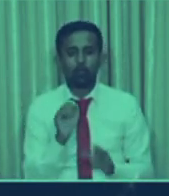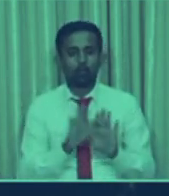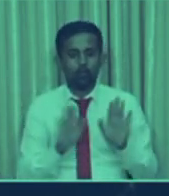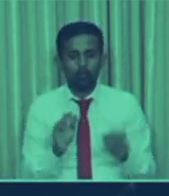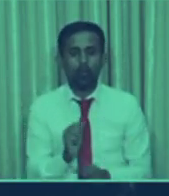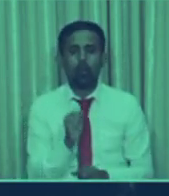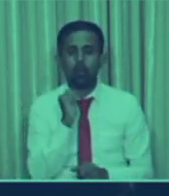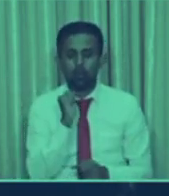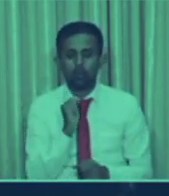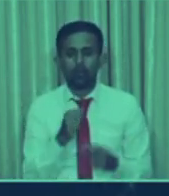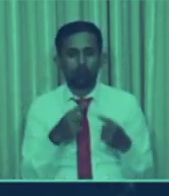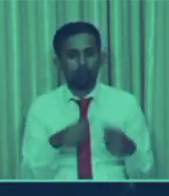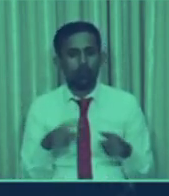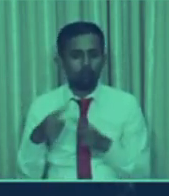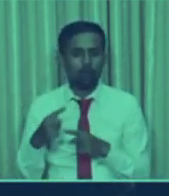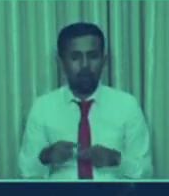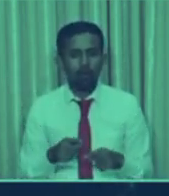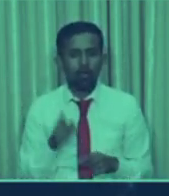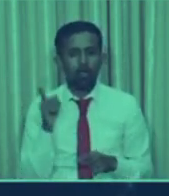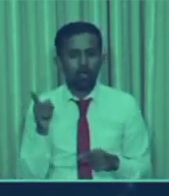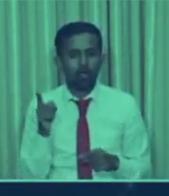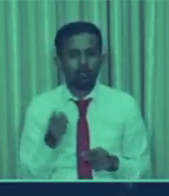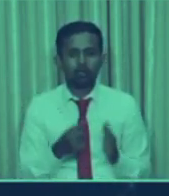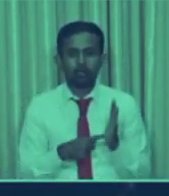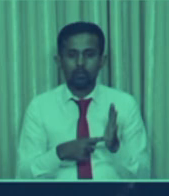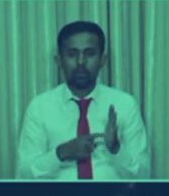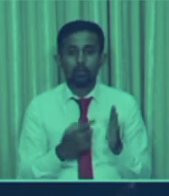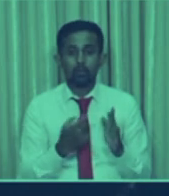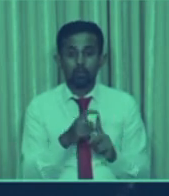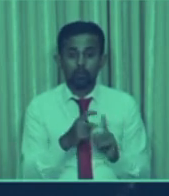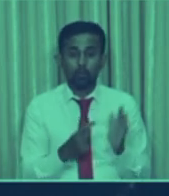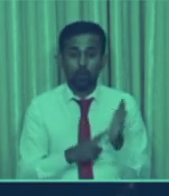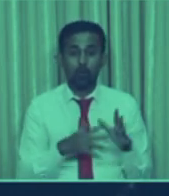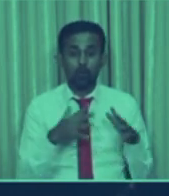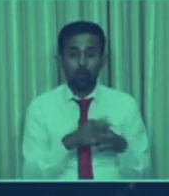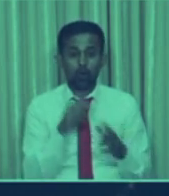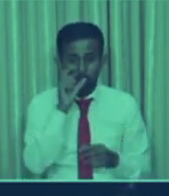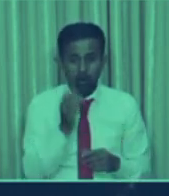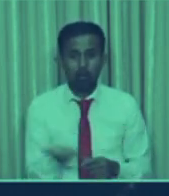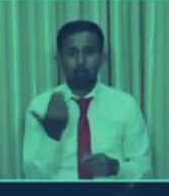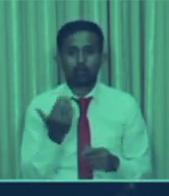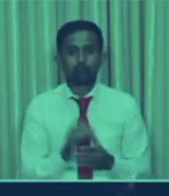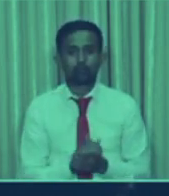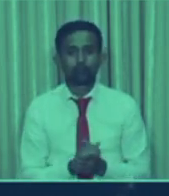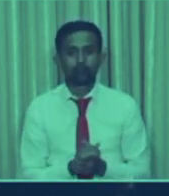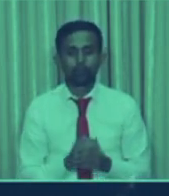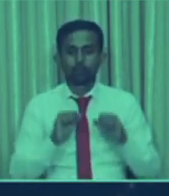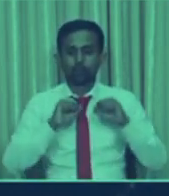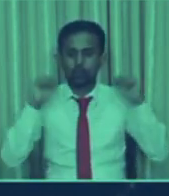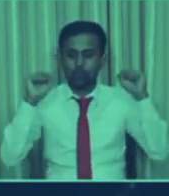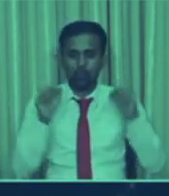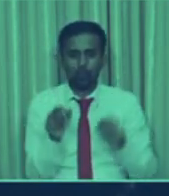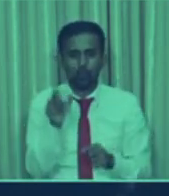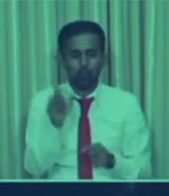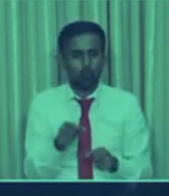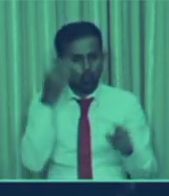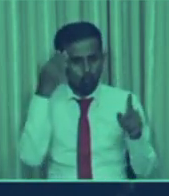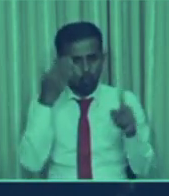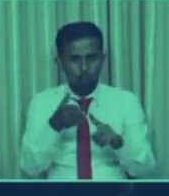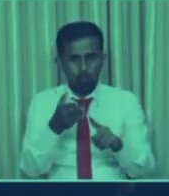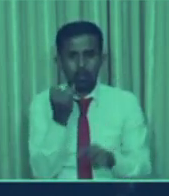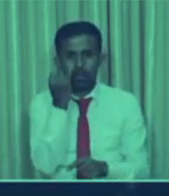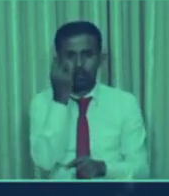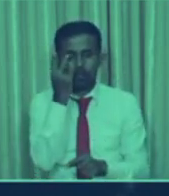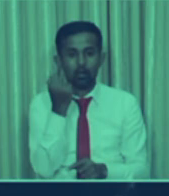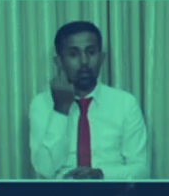விடயங்களில் அங்கே இருக்கின்ற இறுக்கமான சட்டங்கள் என்ன என்பதை நாம் நிச்சயமாக பாராட்ட வேண்டும். இந்த யூனியன்கள் போராட்டக்காரர்கள் தொடர்பாக சிங்கப்பூரினுடைய நிலைப்பாடு என்ன, மலேசியாவினுடைய நிலைப்பாடு என்ன, அல்லது